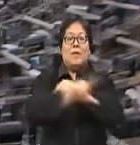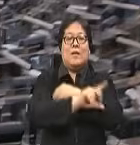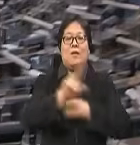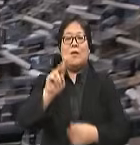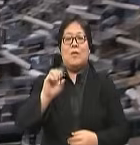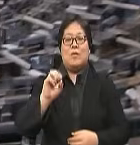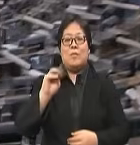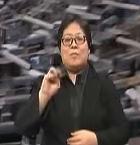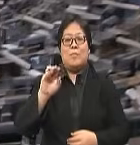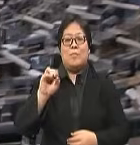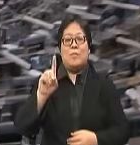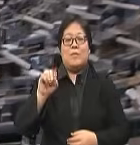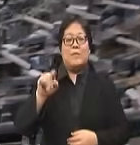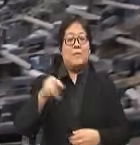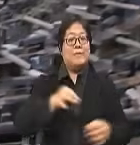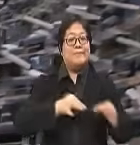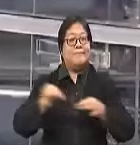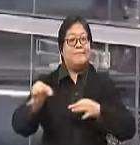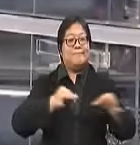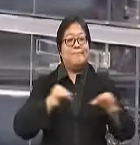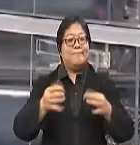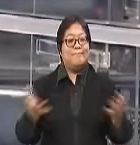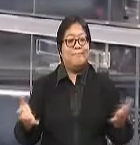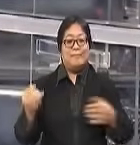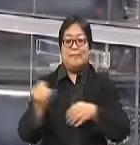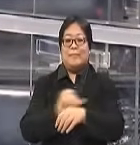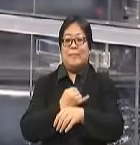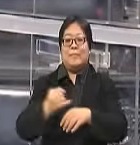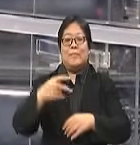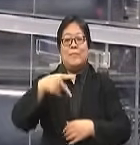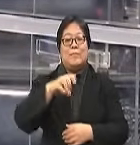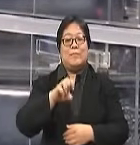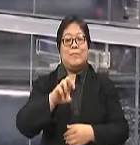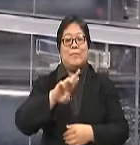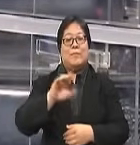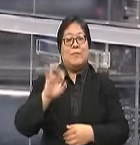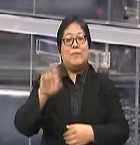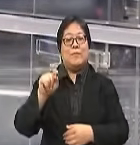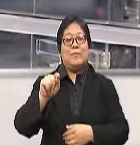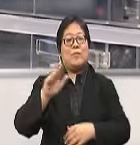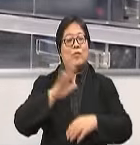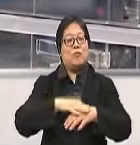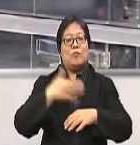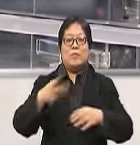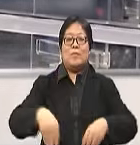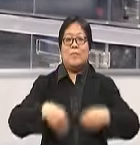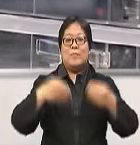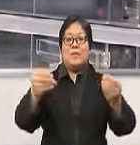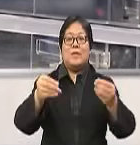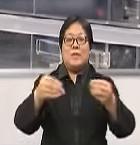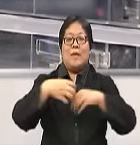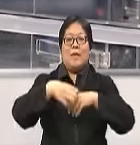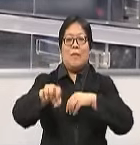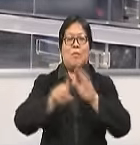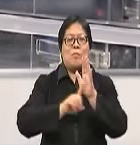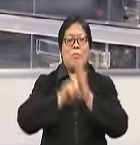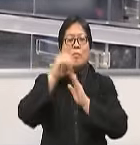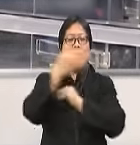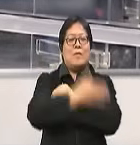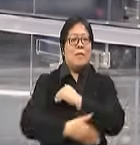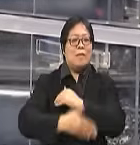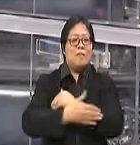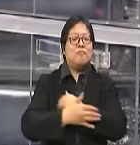dan komedi Hai banyak tekan industri perabot pernah memberi sumbangan nilai ekspor yang tinggi kepada me